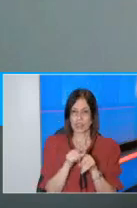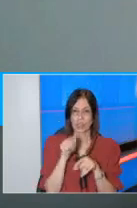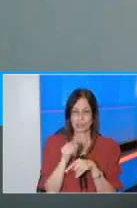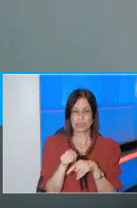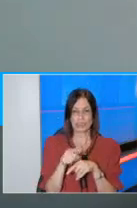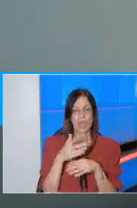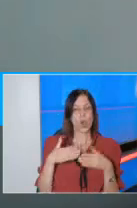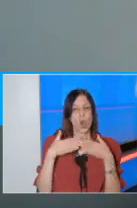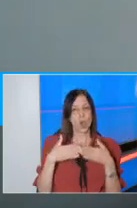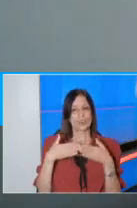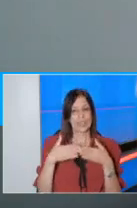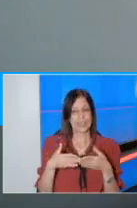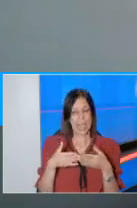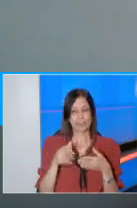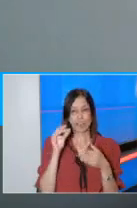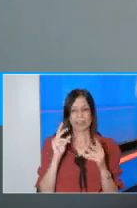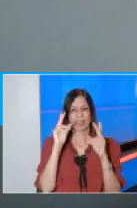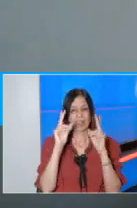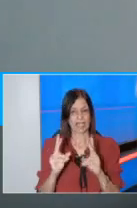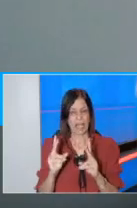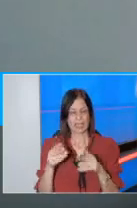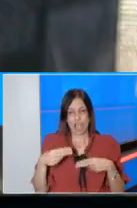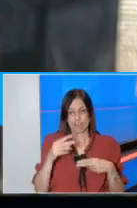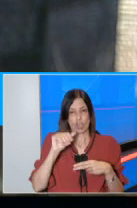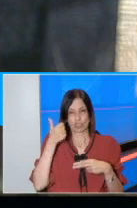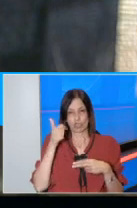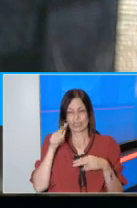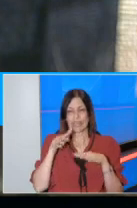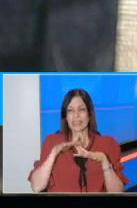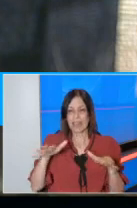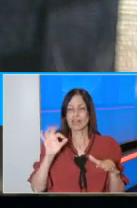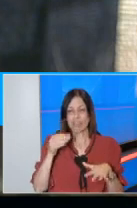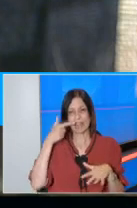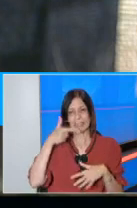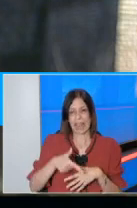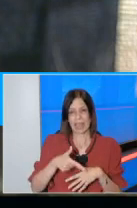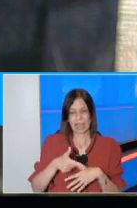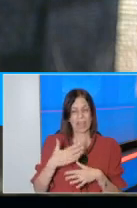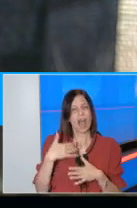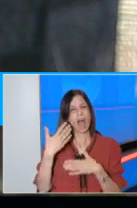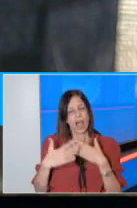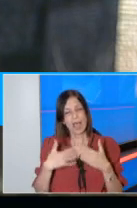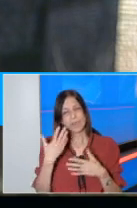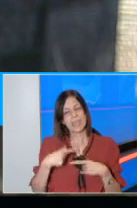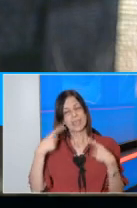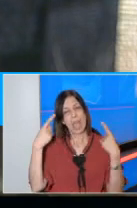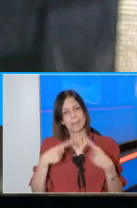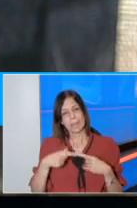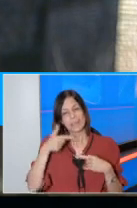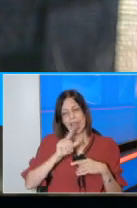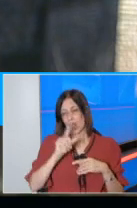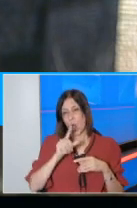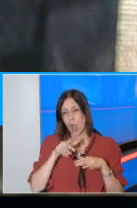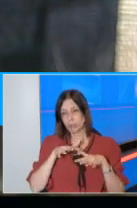אוניית מסע שנתקעת איפשהו, אז החשש הראשון הוא דליפת דלק, ואז עברו כמה ימים, הדלק לא דלף, אז